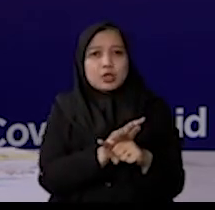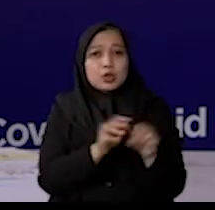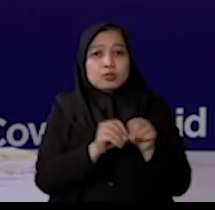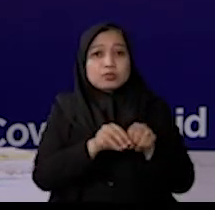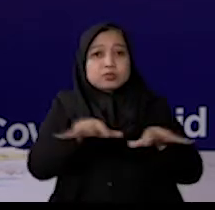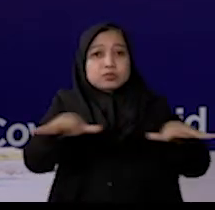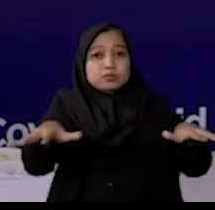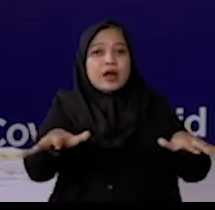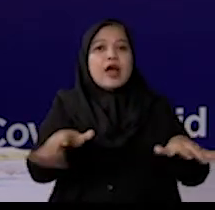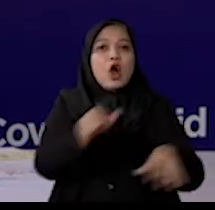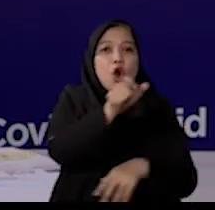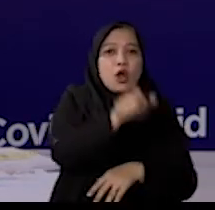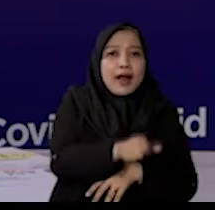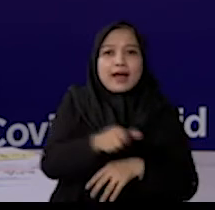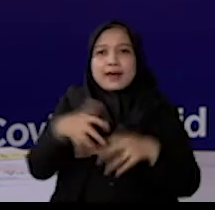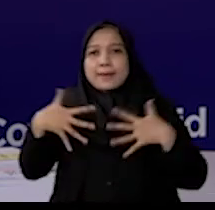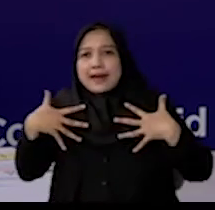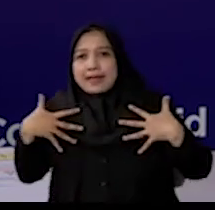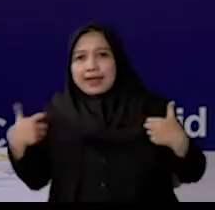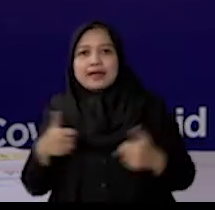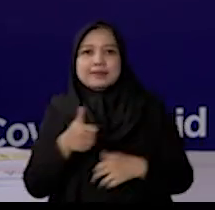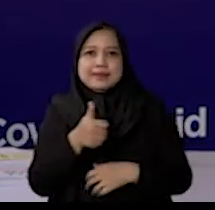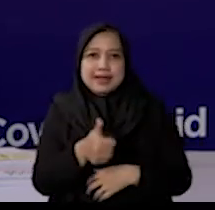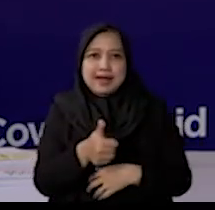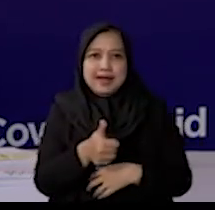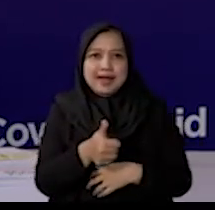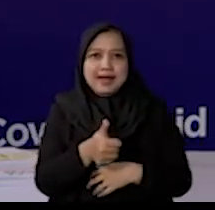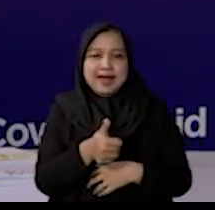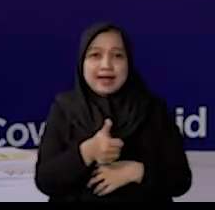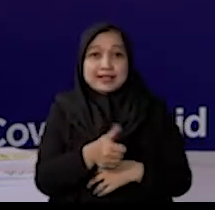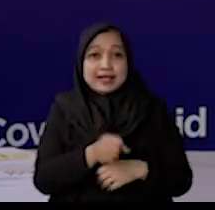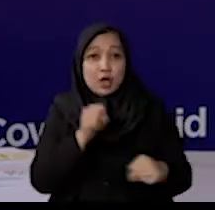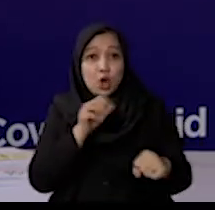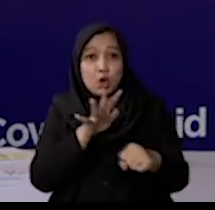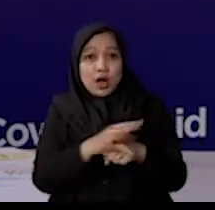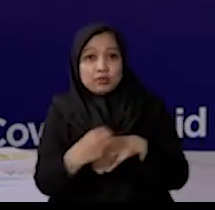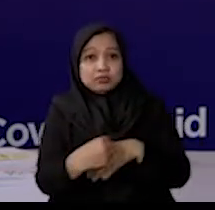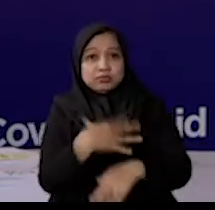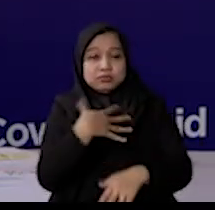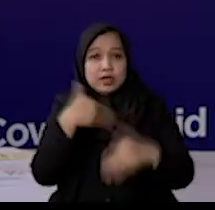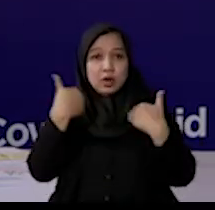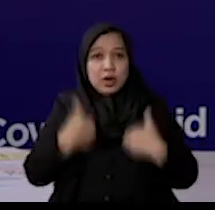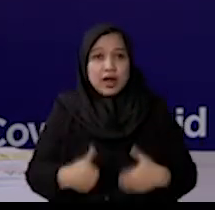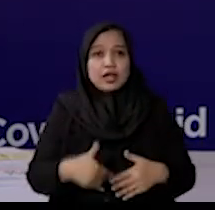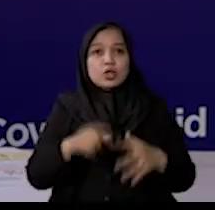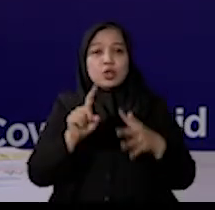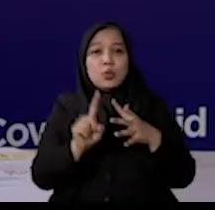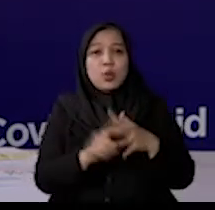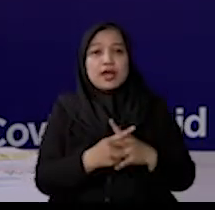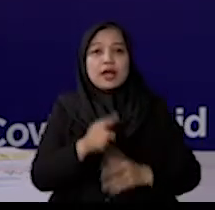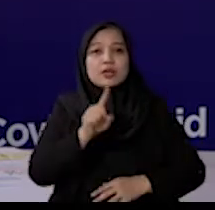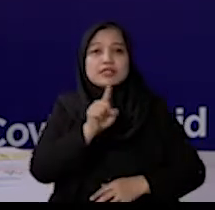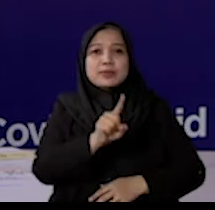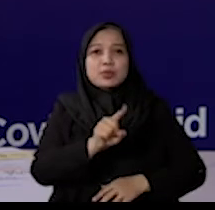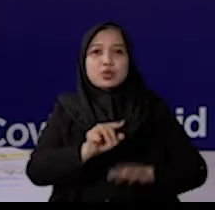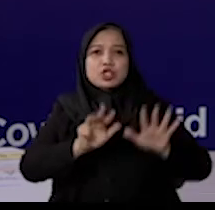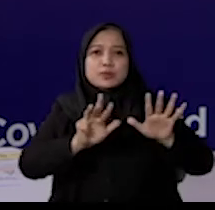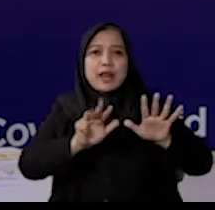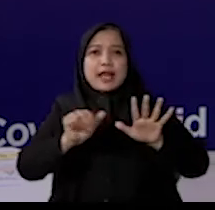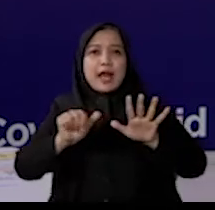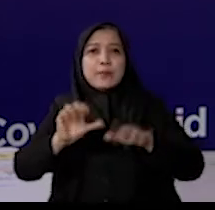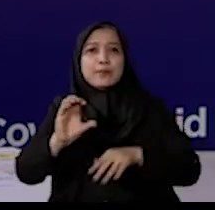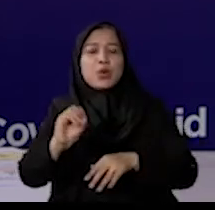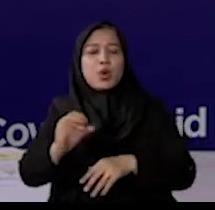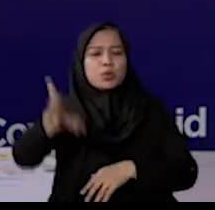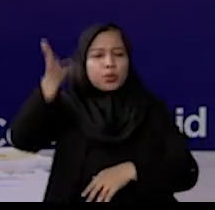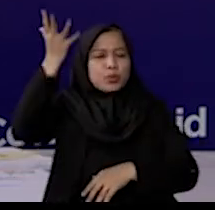manusia maupun hewan. Coronavirus ini mulai menyerang manusia sudah sejak tahun 1960-an,